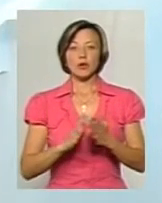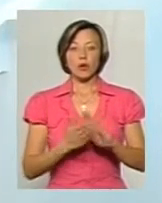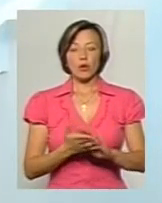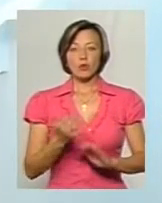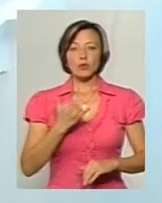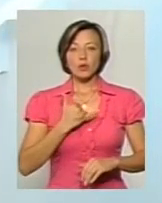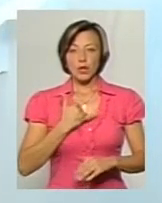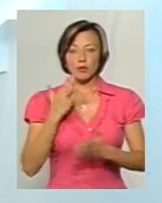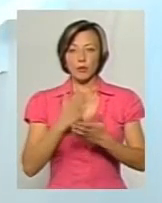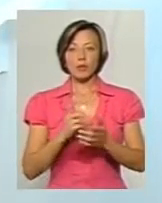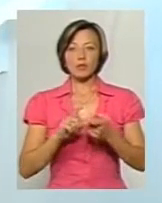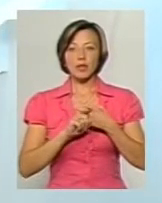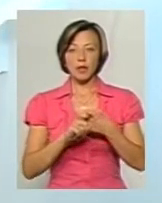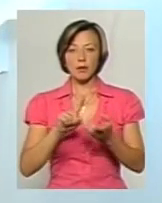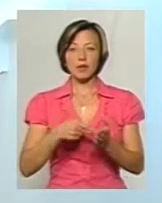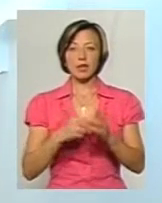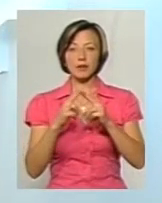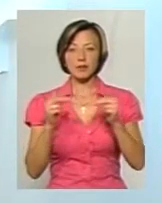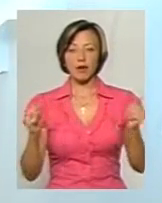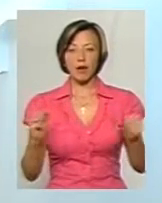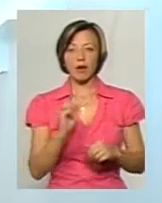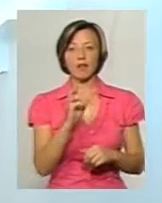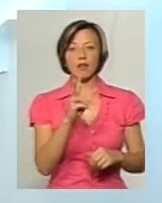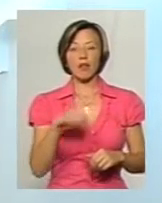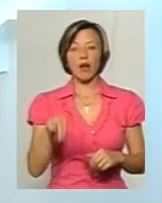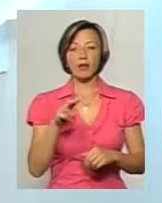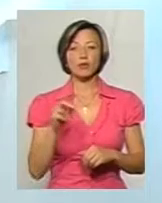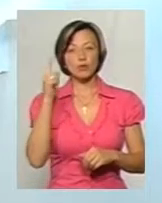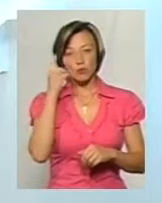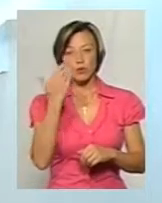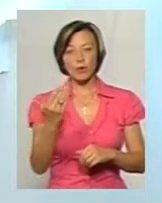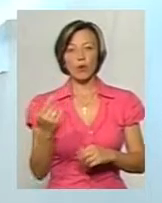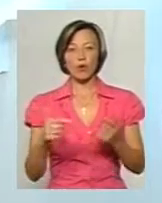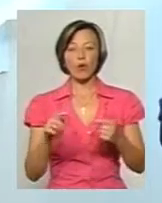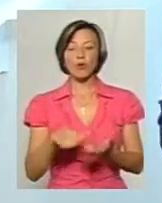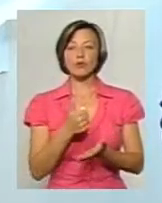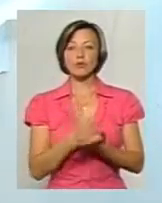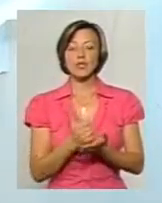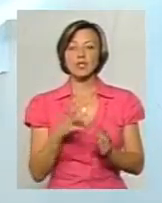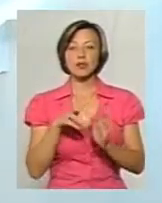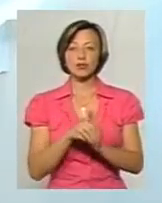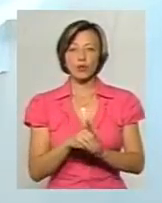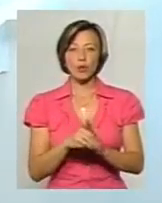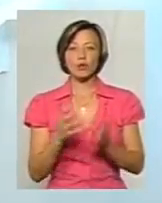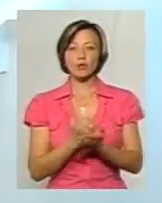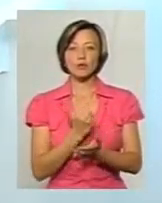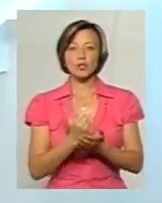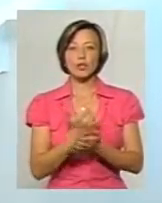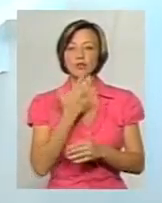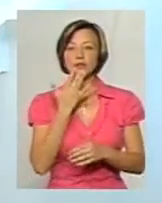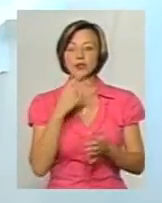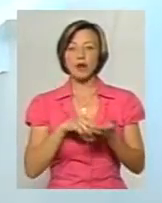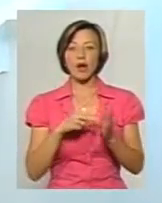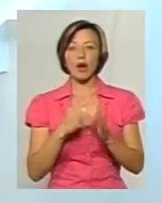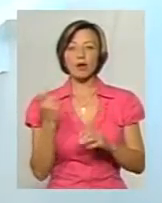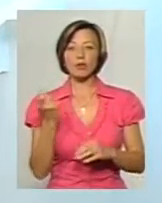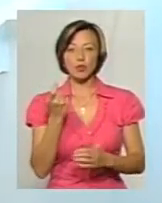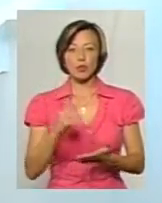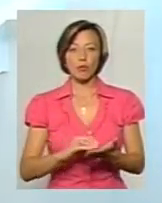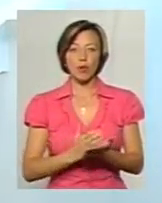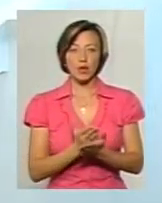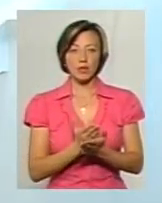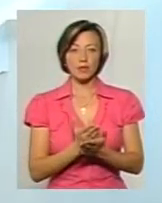нас на прямому зв'язку Дніпро. Влади, а що думають твої гості про те, які основні складові успішної національної економічної